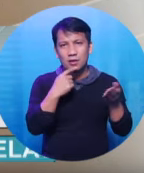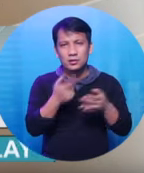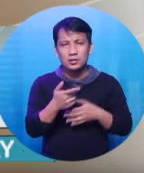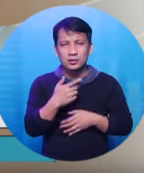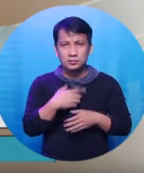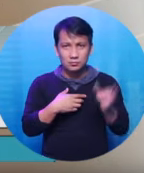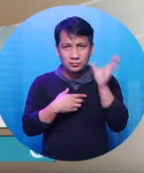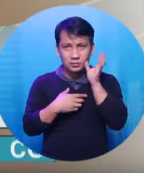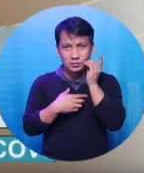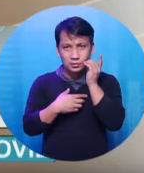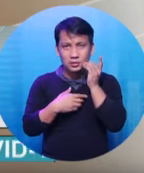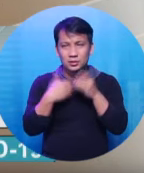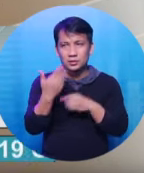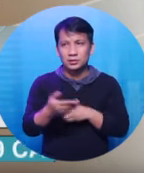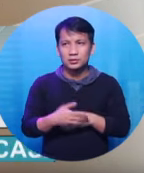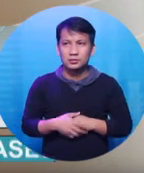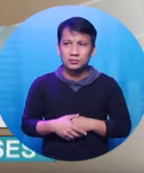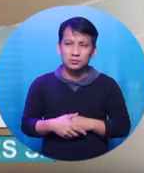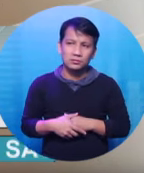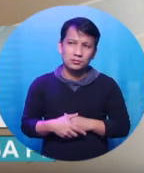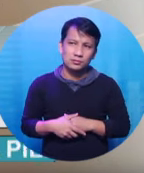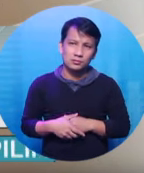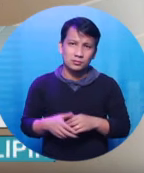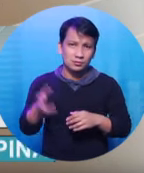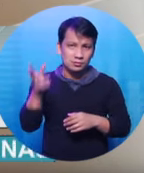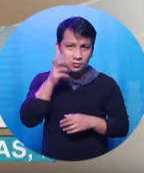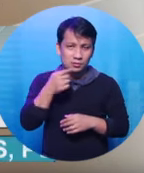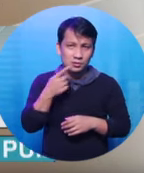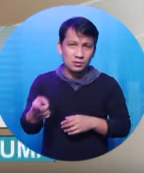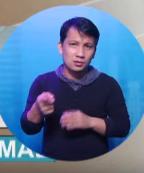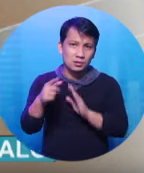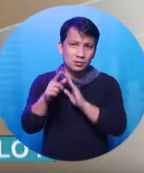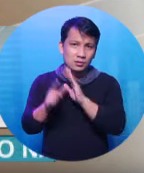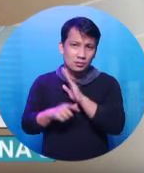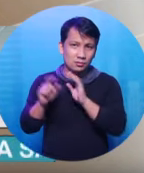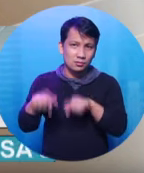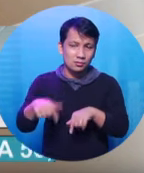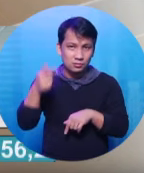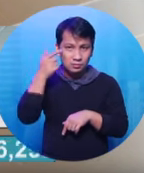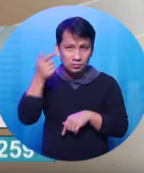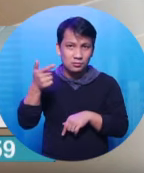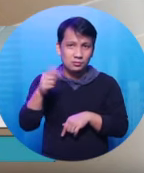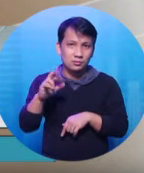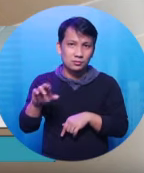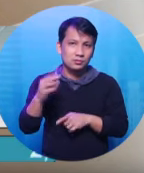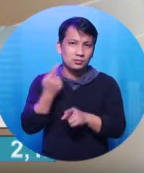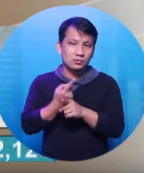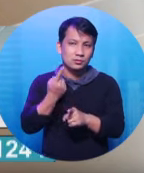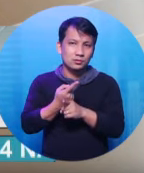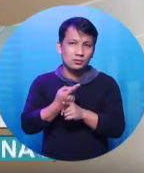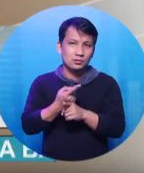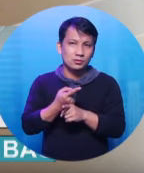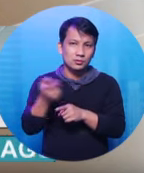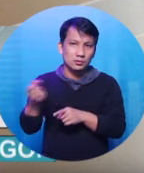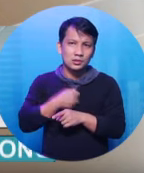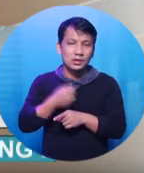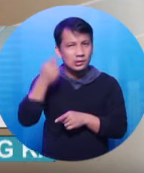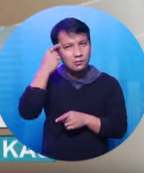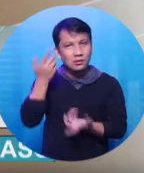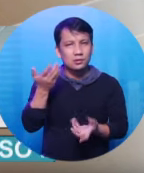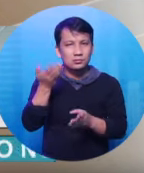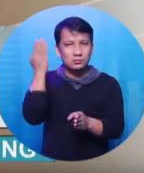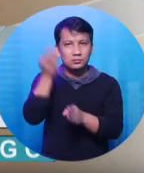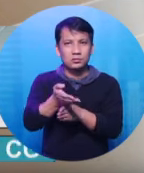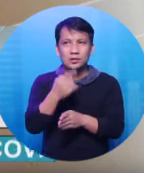Ma'am Carla? Yes. Narinig niyo po yung sabi po ni Attorney Garrett. Tama nga po yung yung take ko na hindi